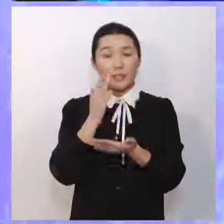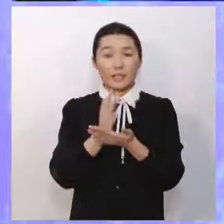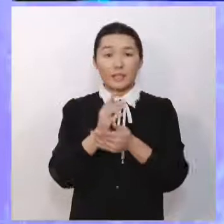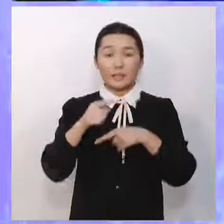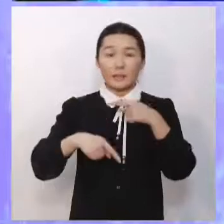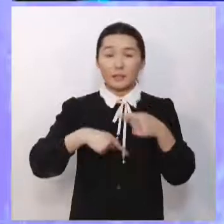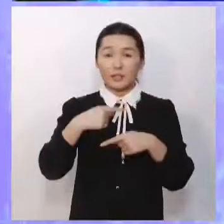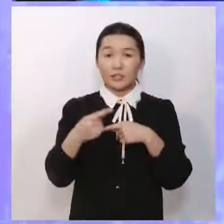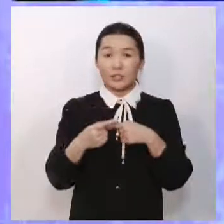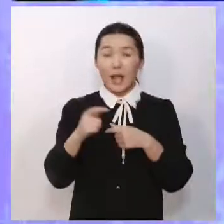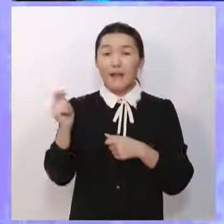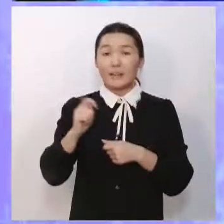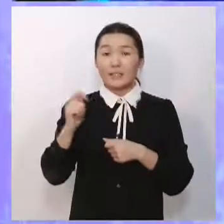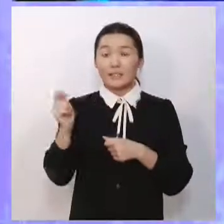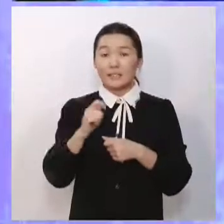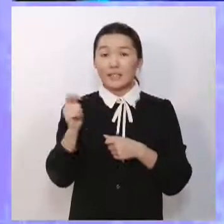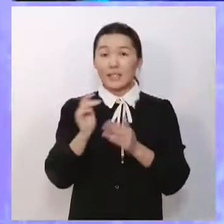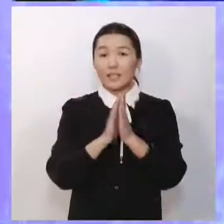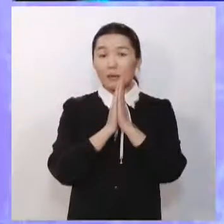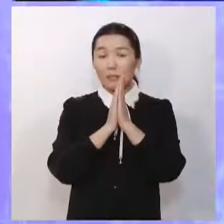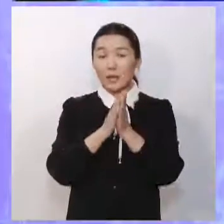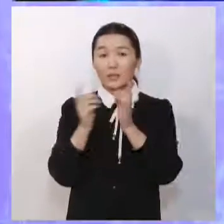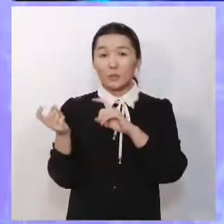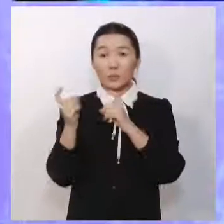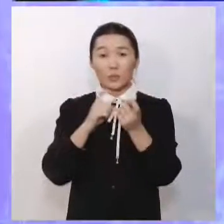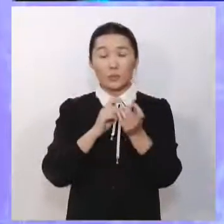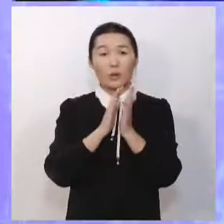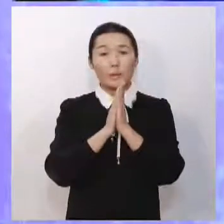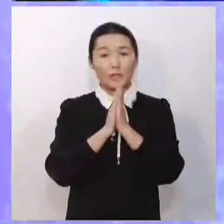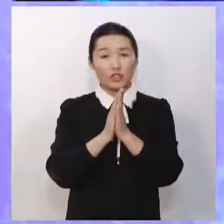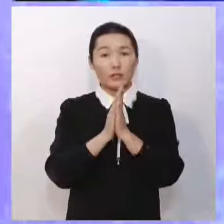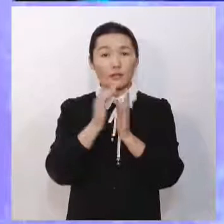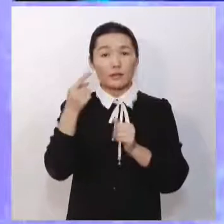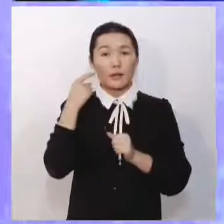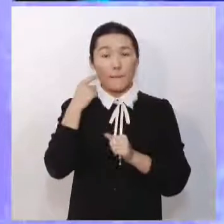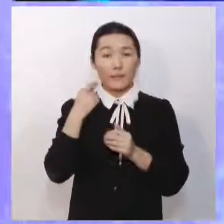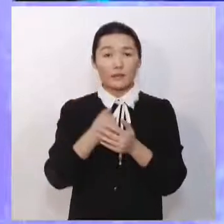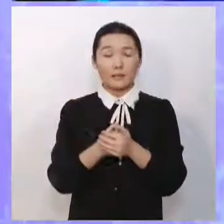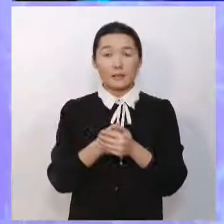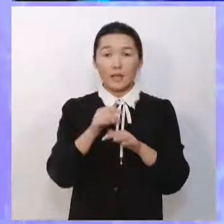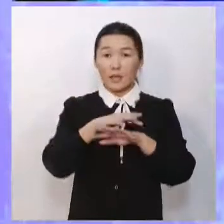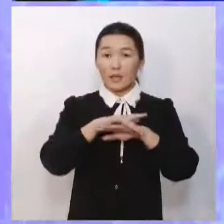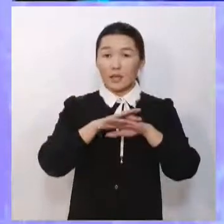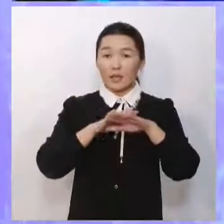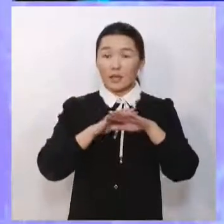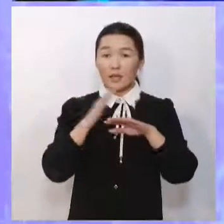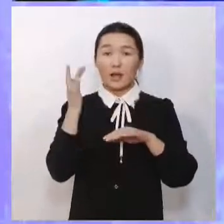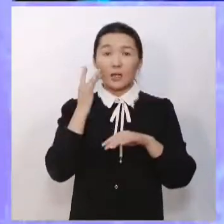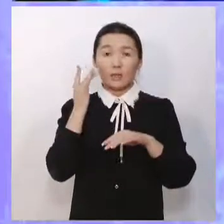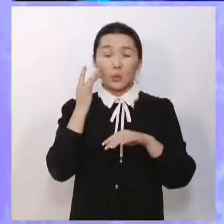прощенное воскресенье просить друг у друга прощения за обиды, которые они причинили друг другу.